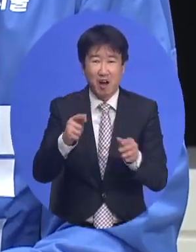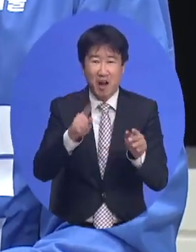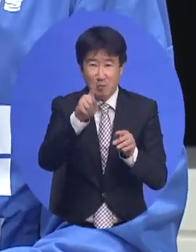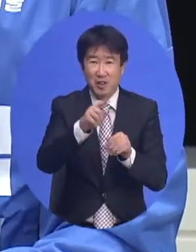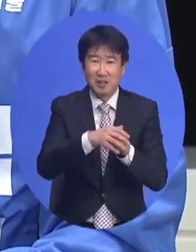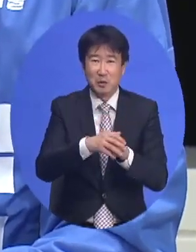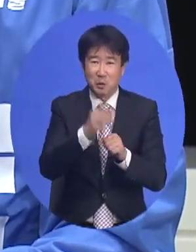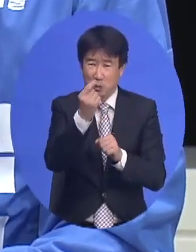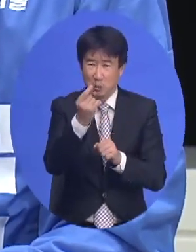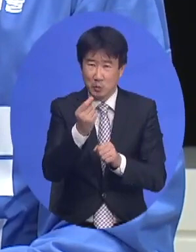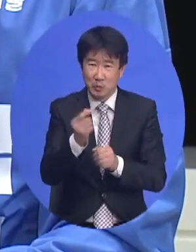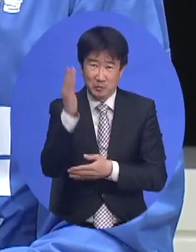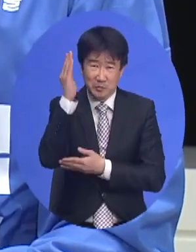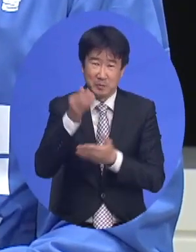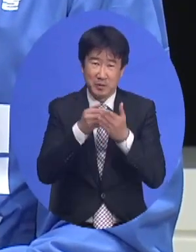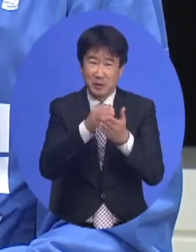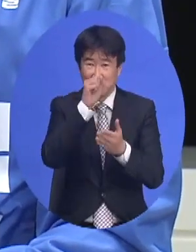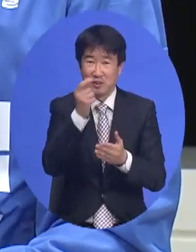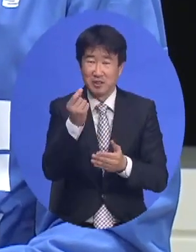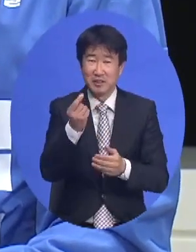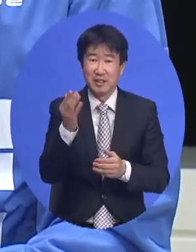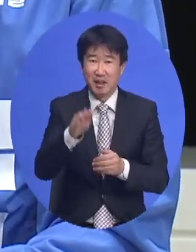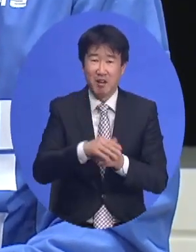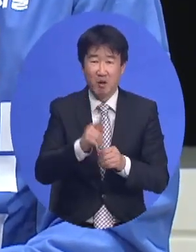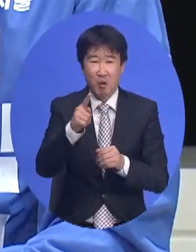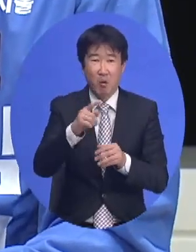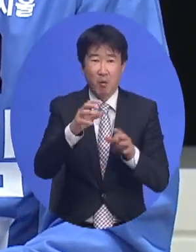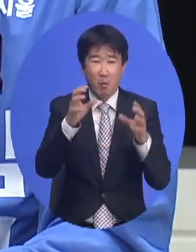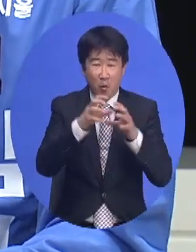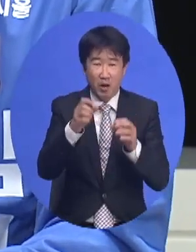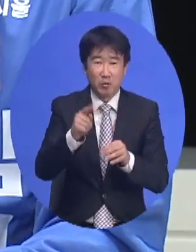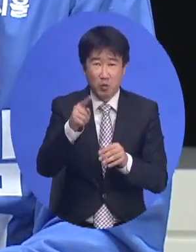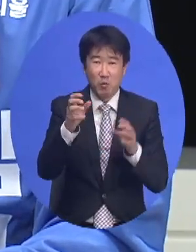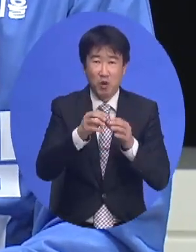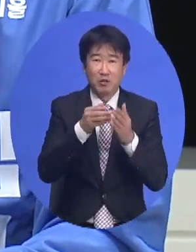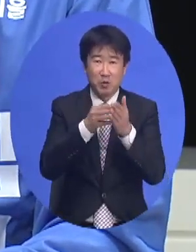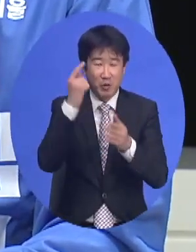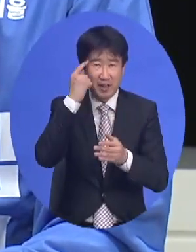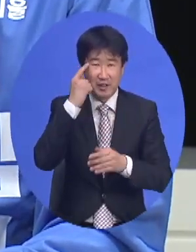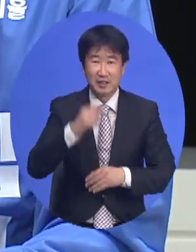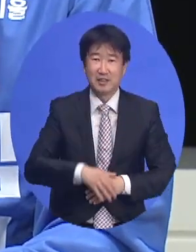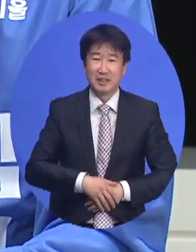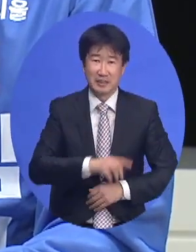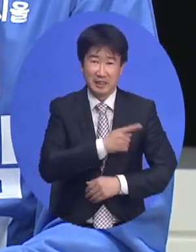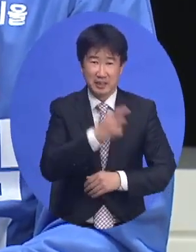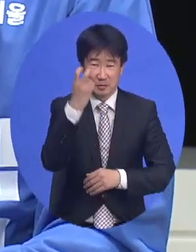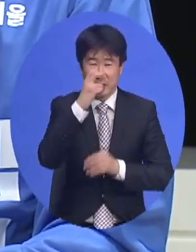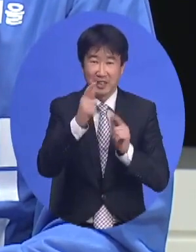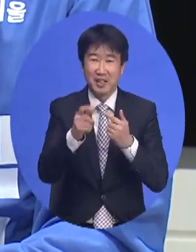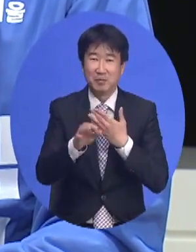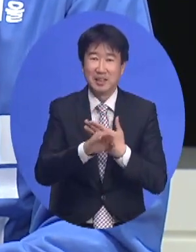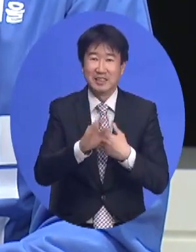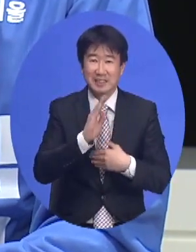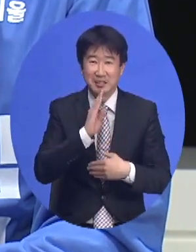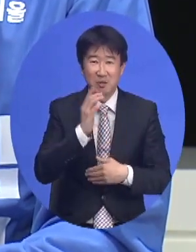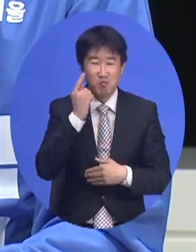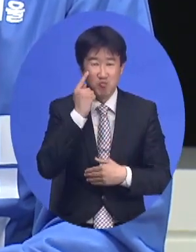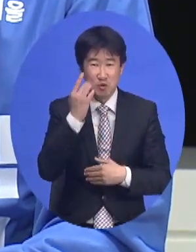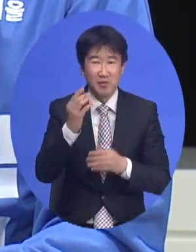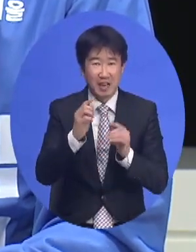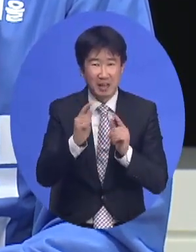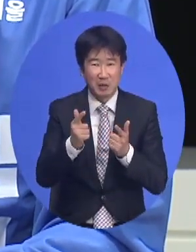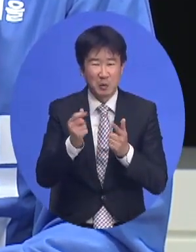때문에 컷오프 자체가 이야기 안 됐었어요. 네, 그다음에 좋습니다. 예. 그다음에 이것도 자질 검증이 아니라면 정말로 예. 묻고 싶지